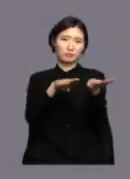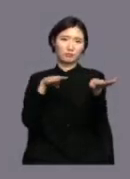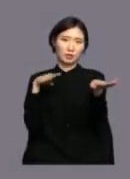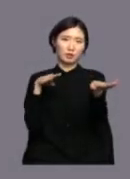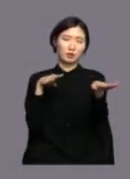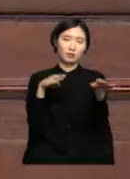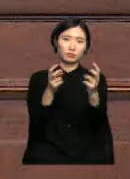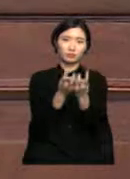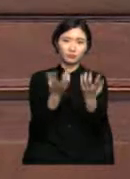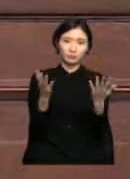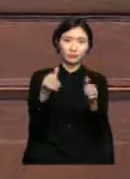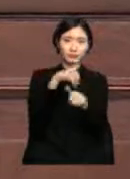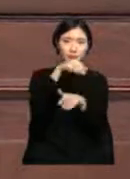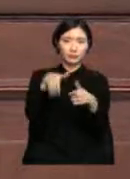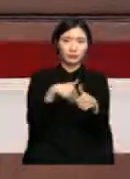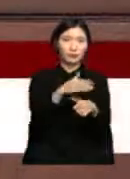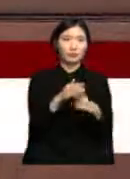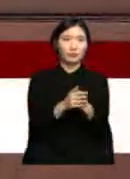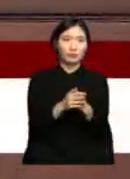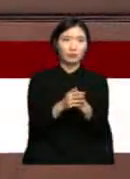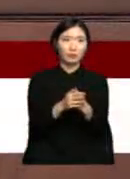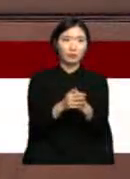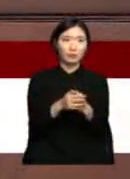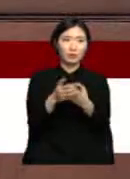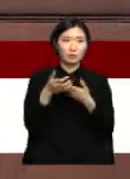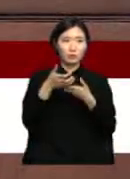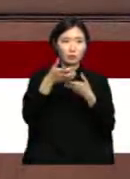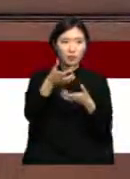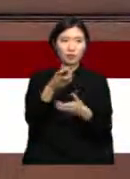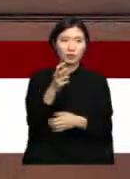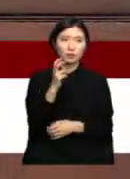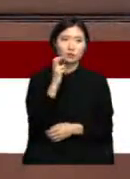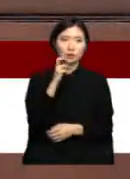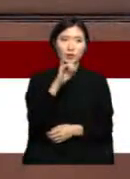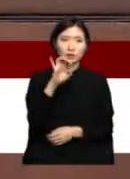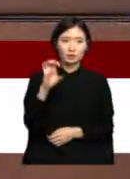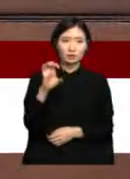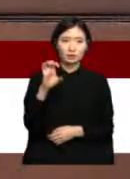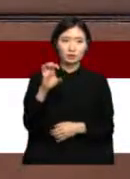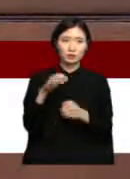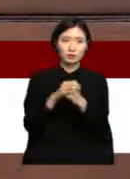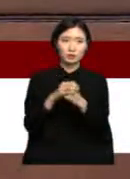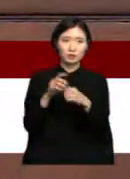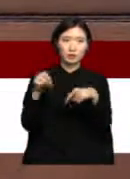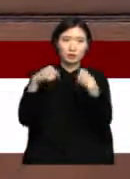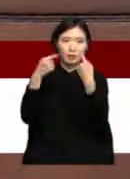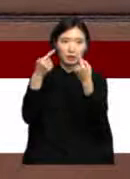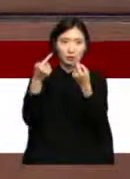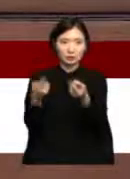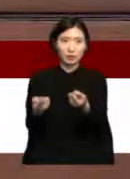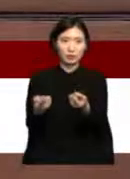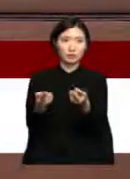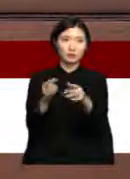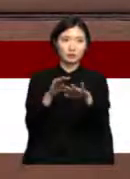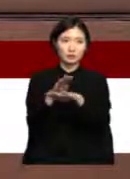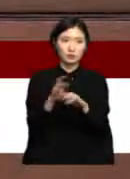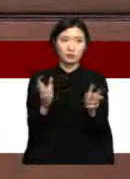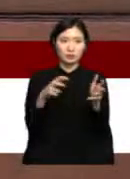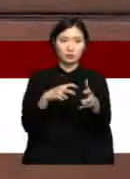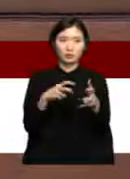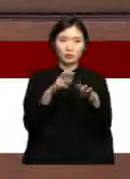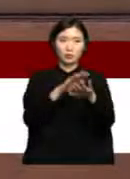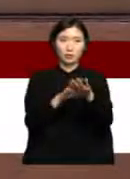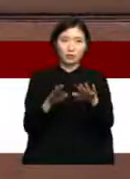없습니다. 순환고속도로 송파 IC에서 송파대로 방향으로 내려오는 차량들이 성남 방향으로 좌회전하기에 위례에서